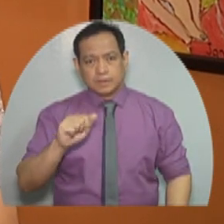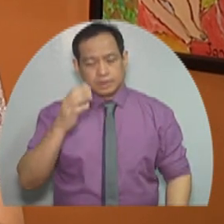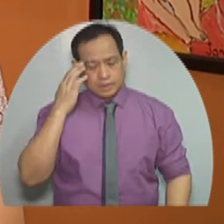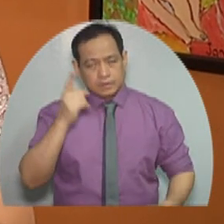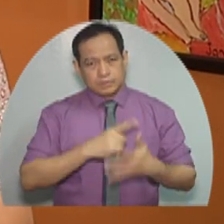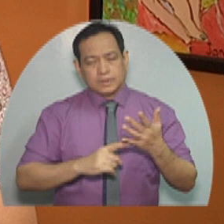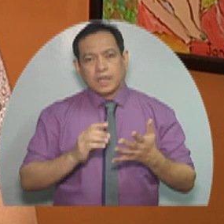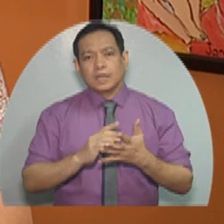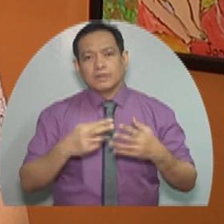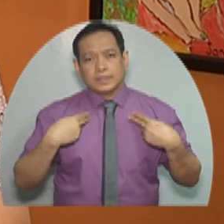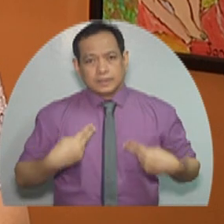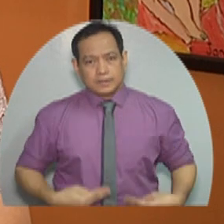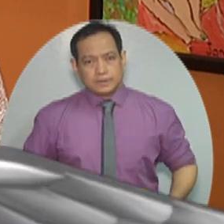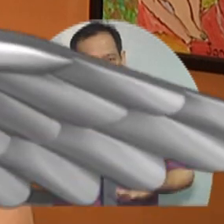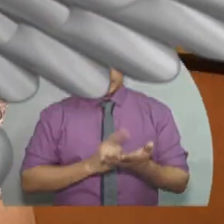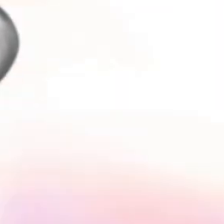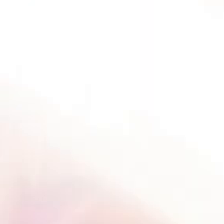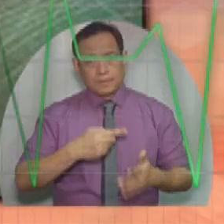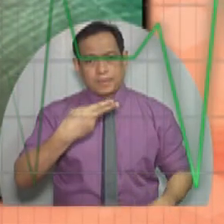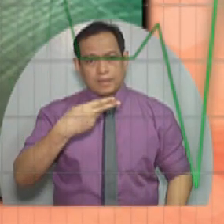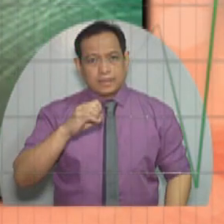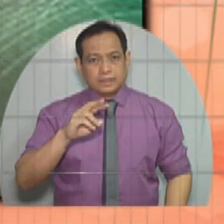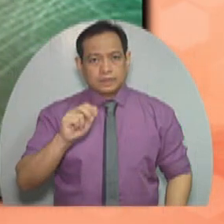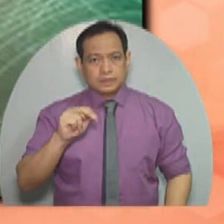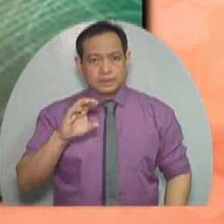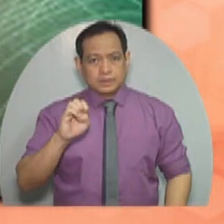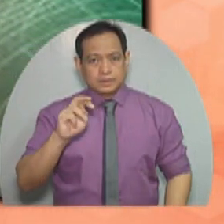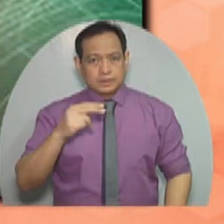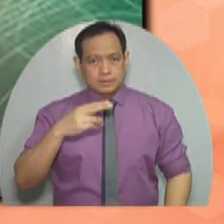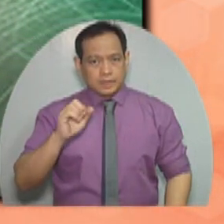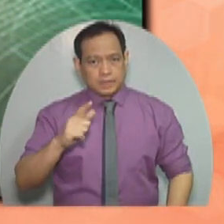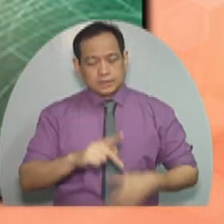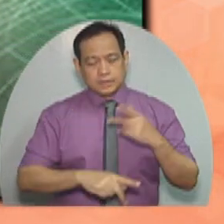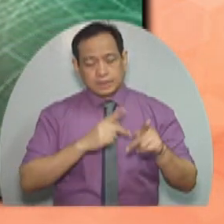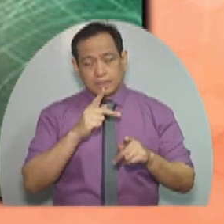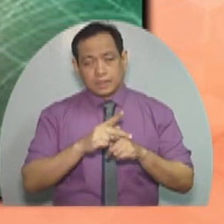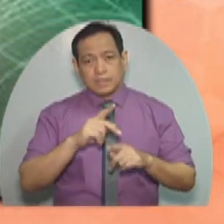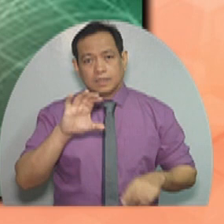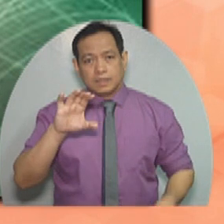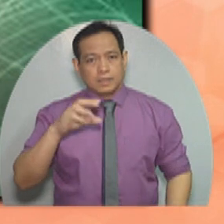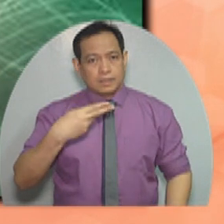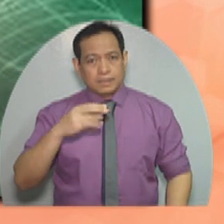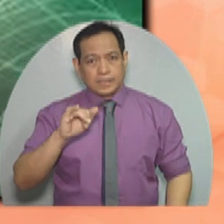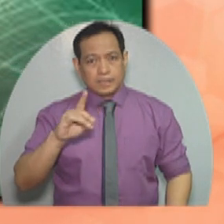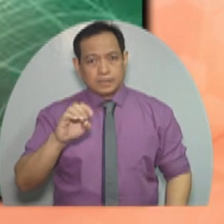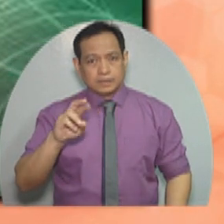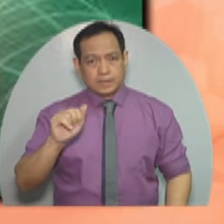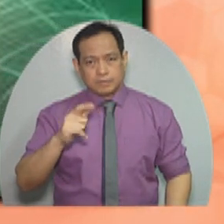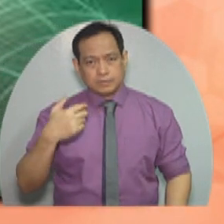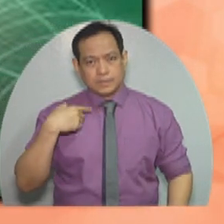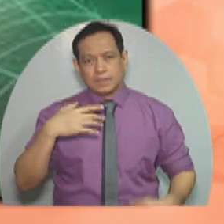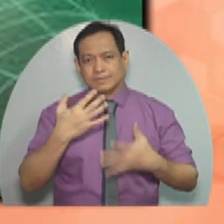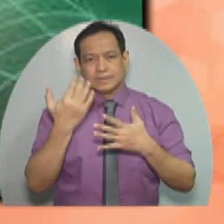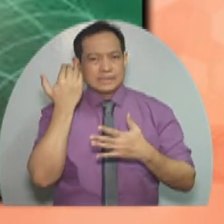yan sa ating usapang pangkalusugan. Ang hydranencephaly ay isang bihira klase ng hydrocephalus kung saan may